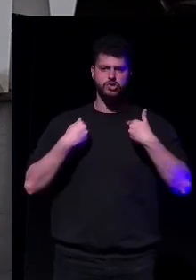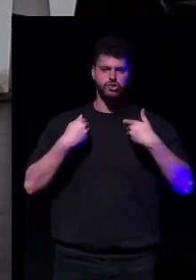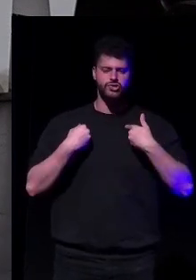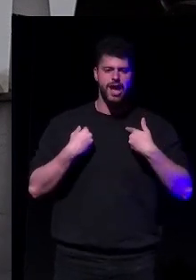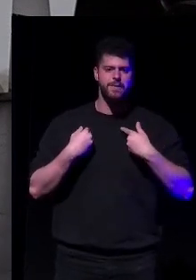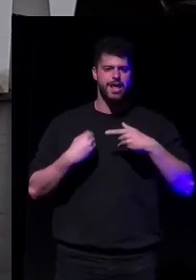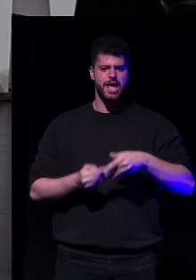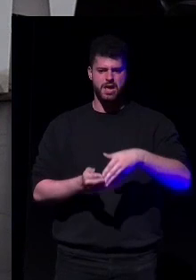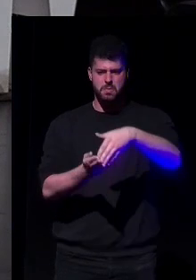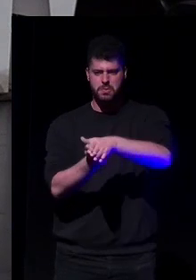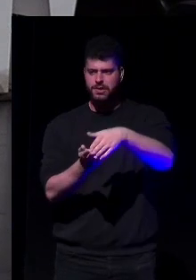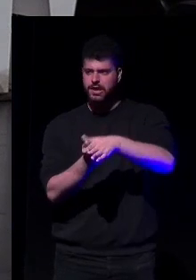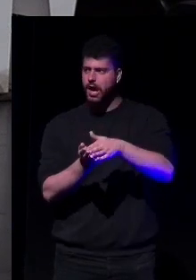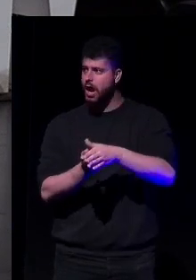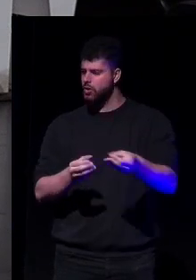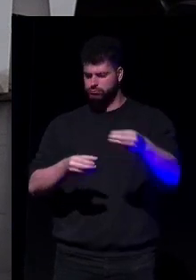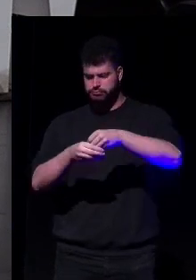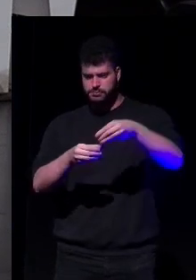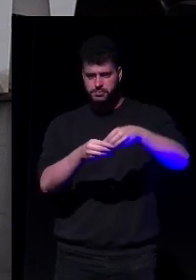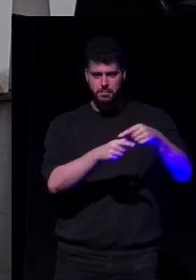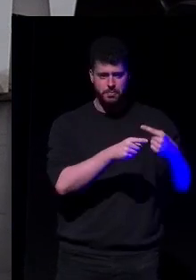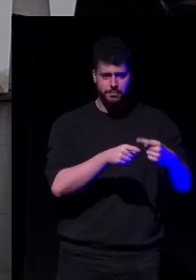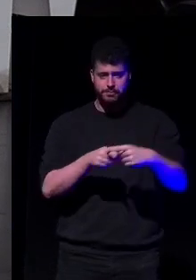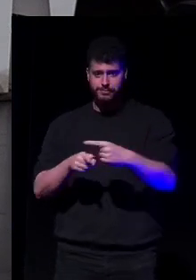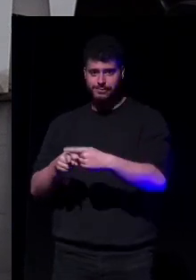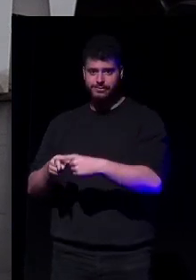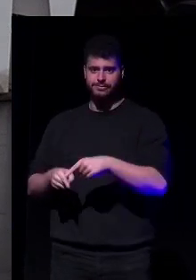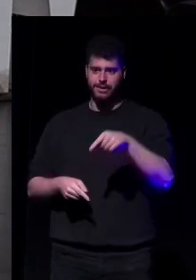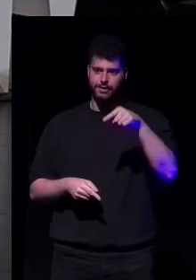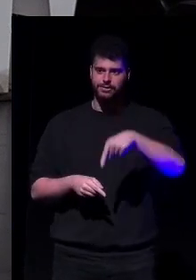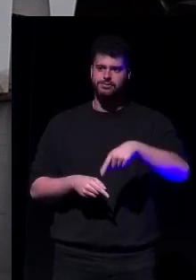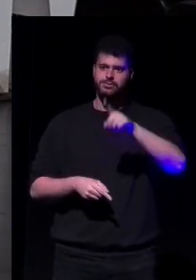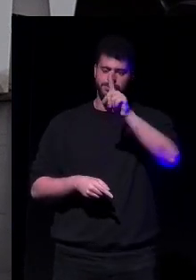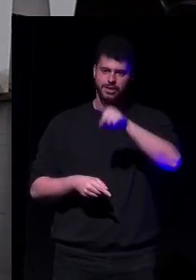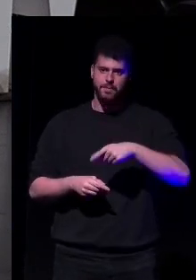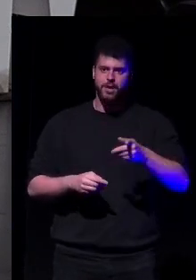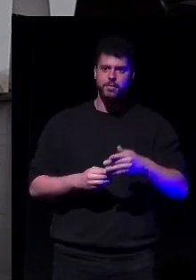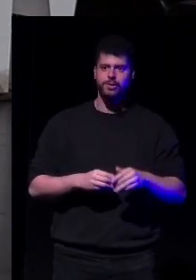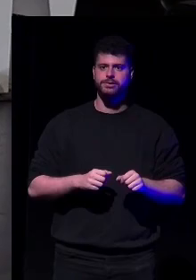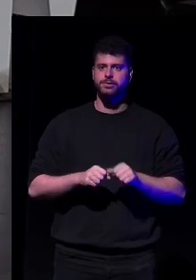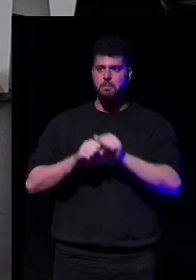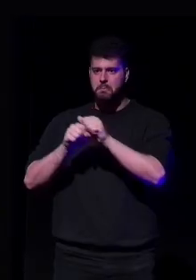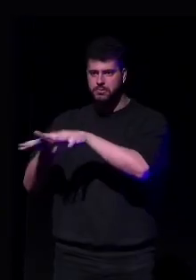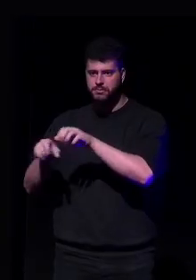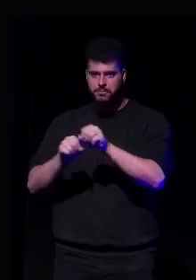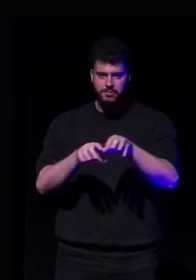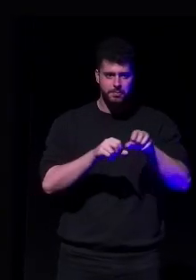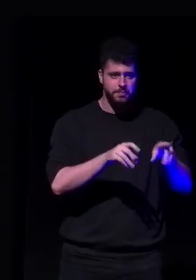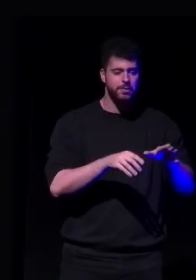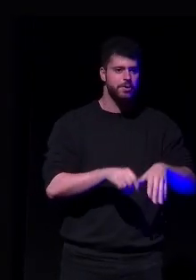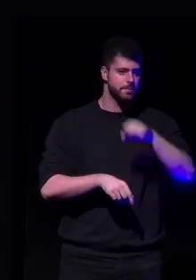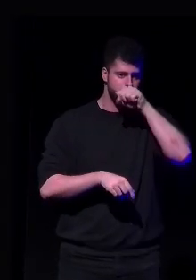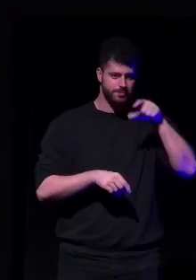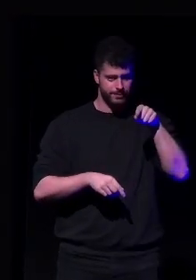tot de persones i professionals com puc ser jo mateix, a qui han encomanat aquesta passió pels viatges, per la descoberta.